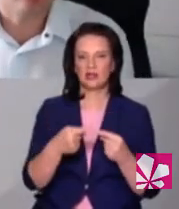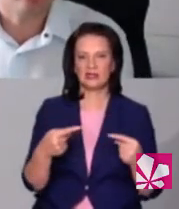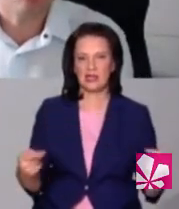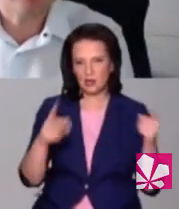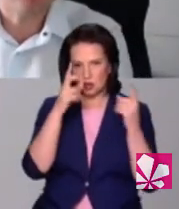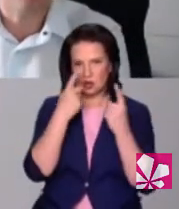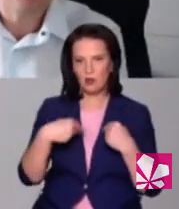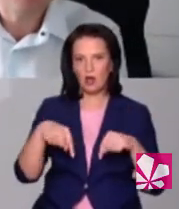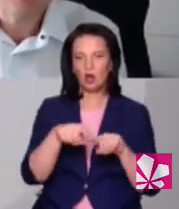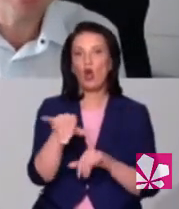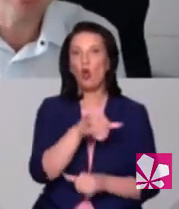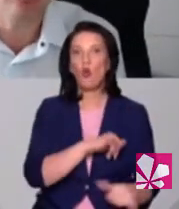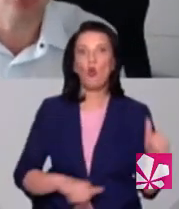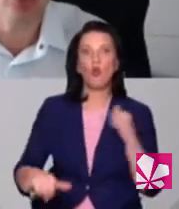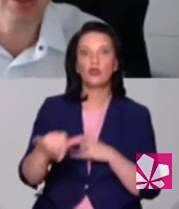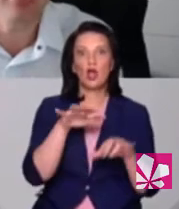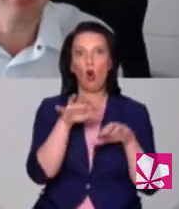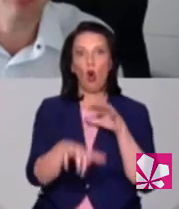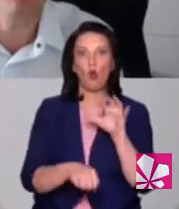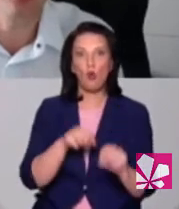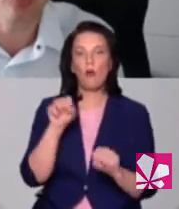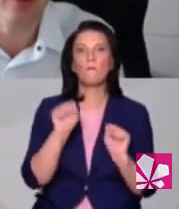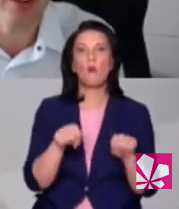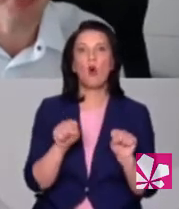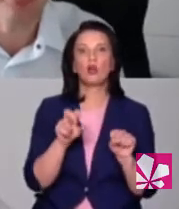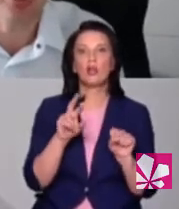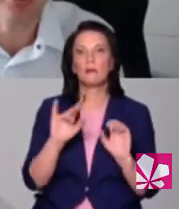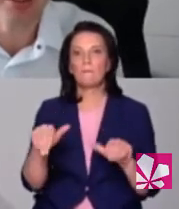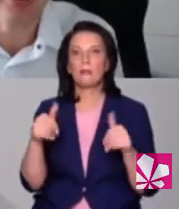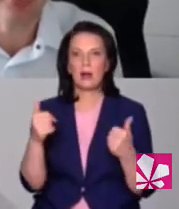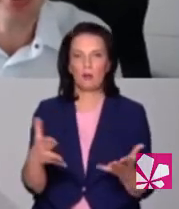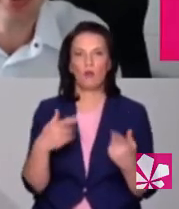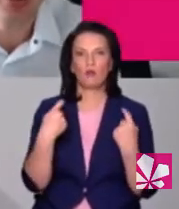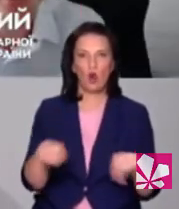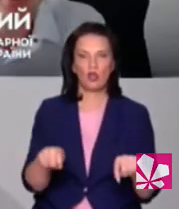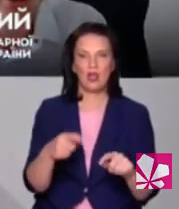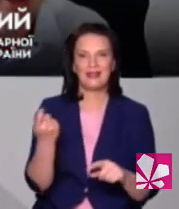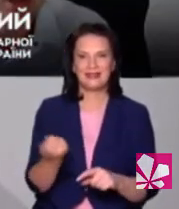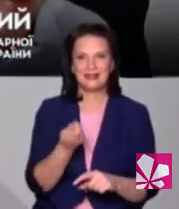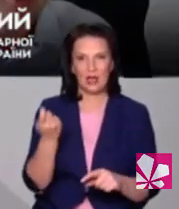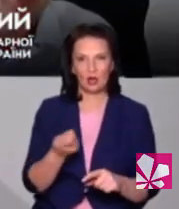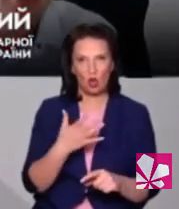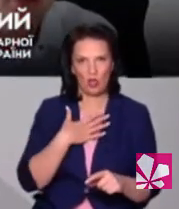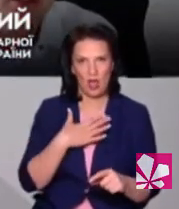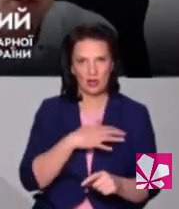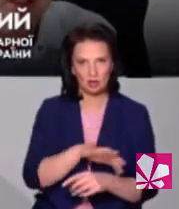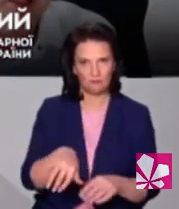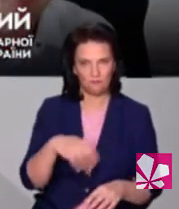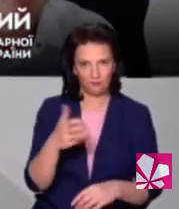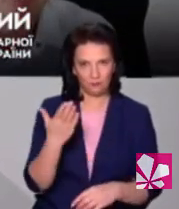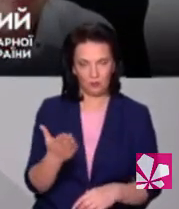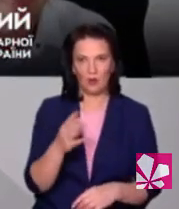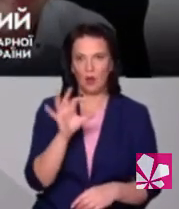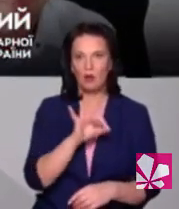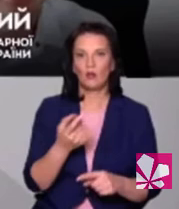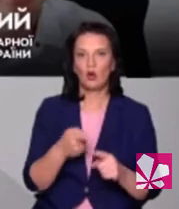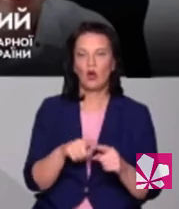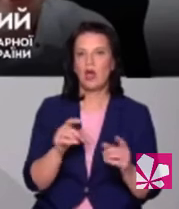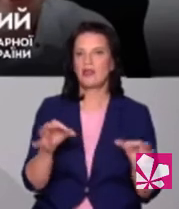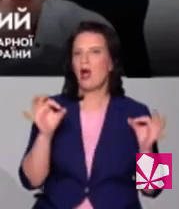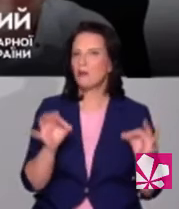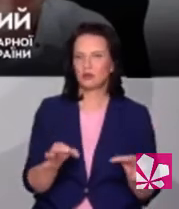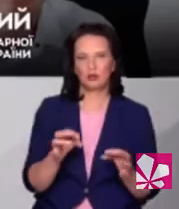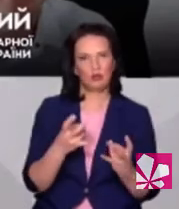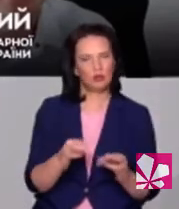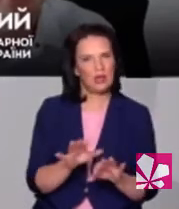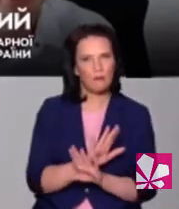куди окупанти потенційно могли би пропонувати продати підкрадене зерно, про те, що це абсолютно